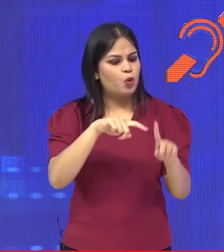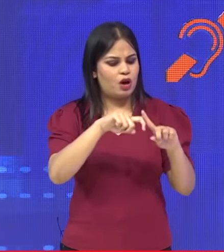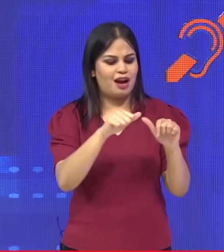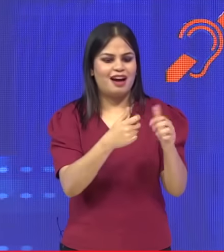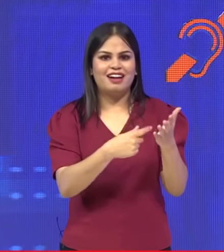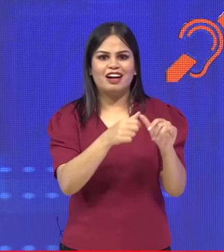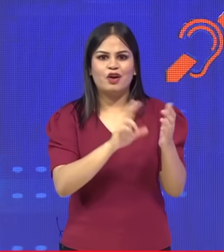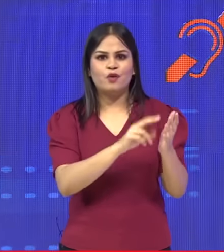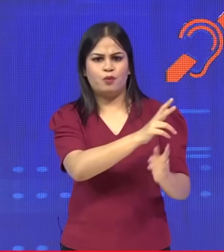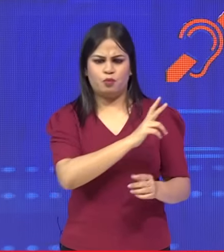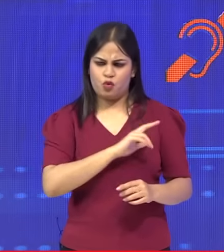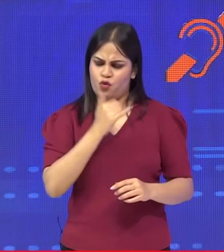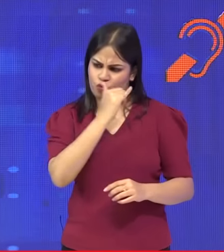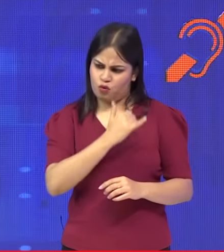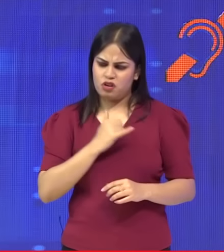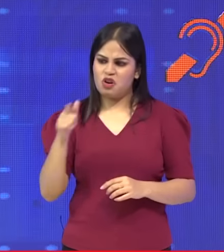है